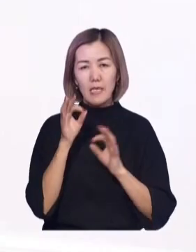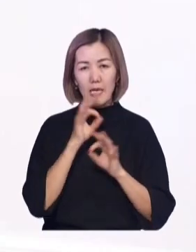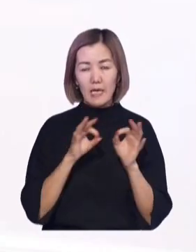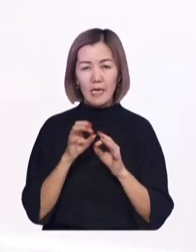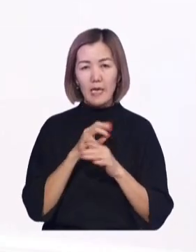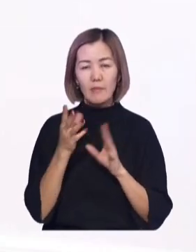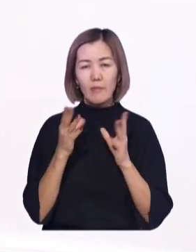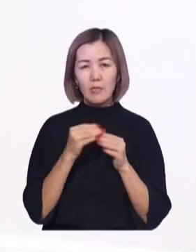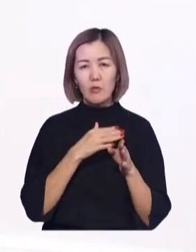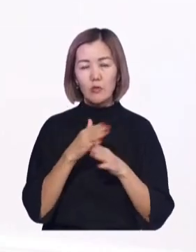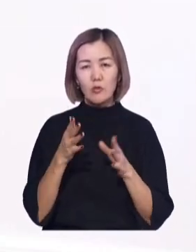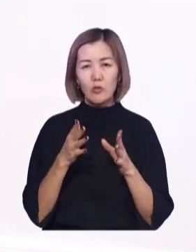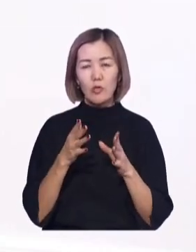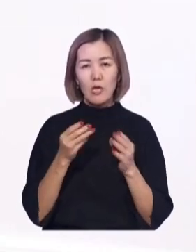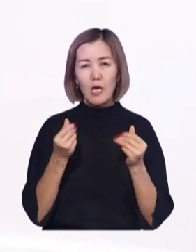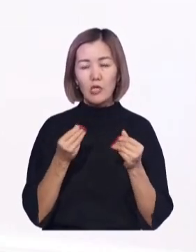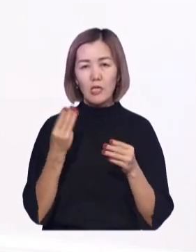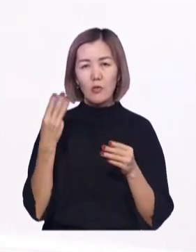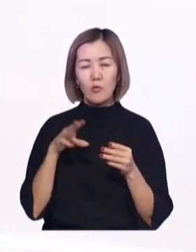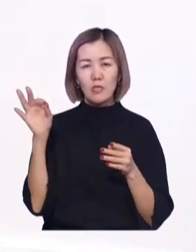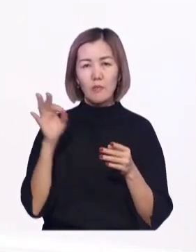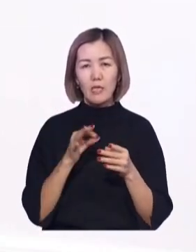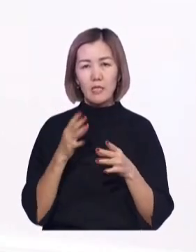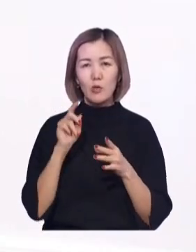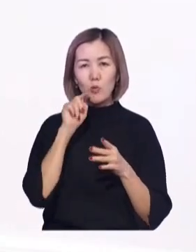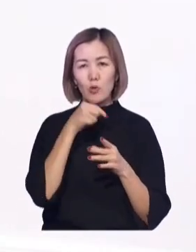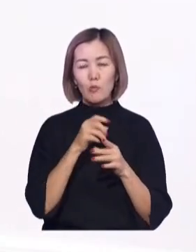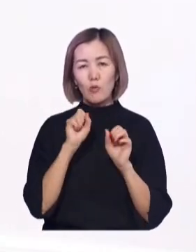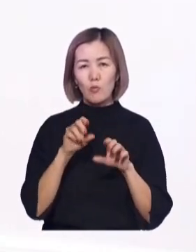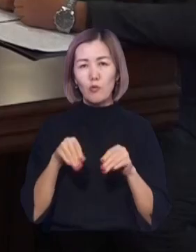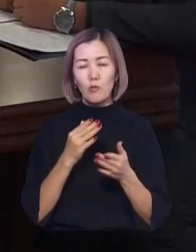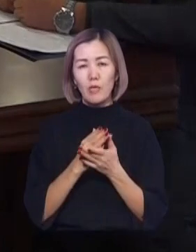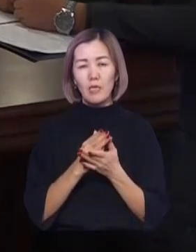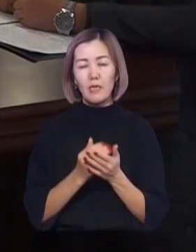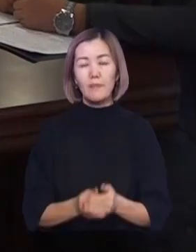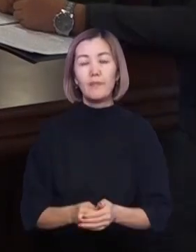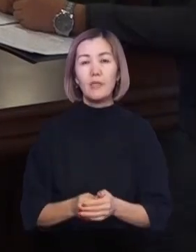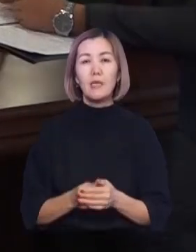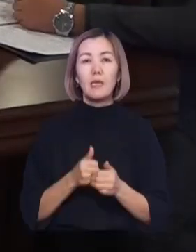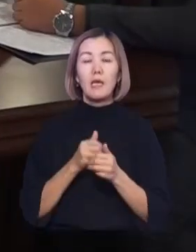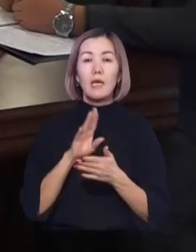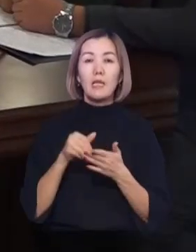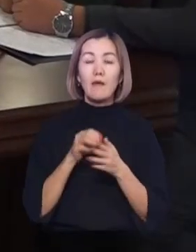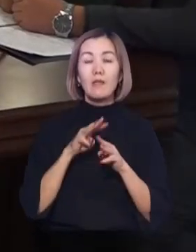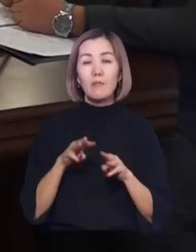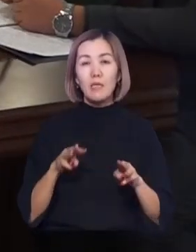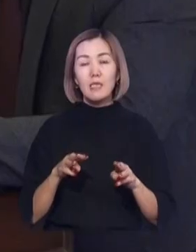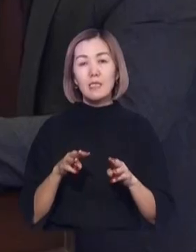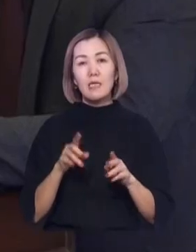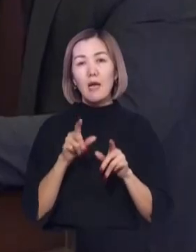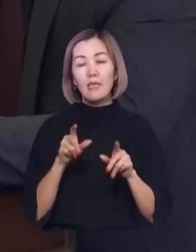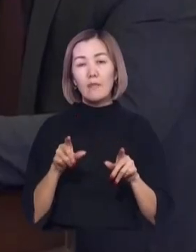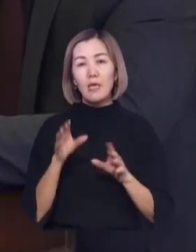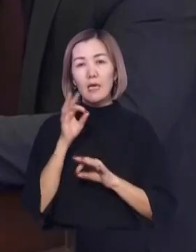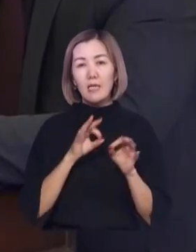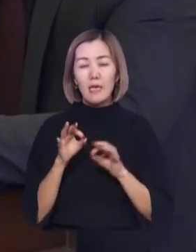қамтамасыз етуге жұмсалатын қаражаттың 30%-ға дейін үнемделуіне мүмкіндік береді. Премьер-министр пациенттерге дәрі-дәрмек беру